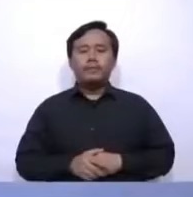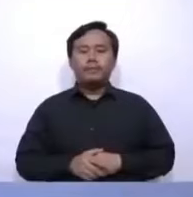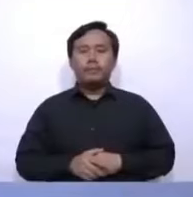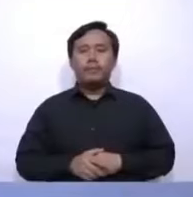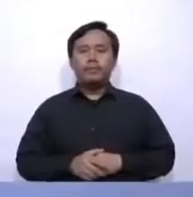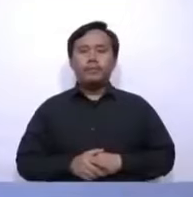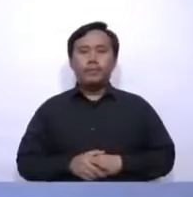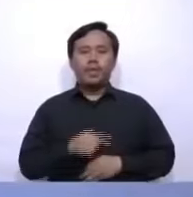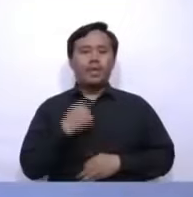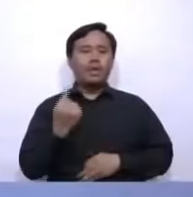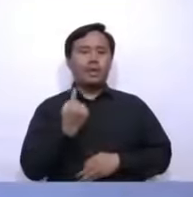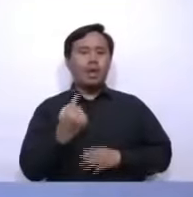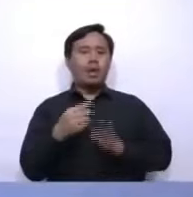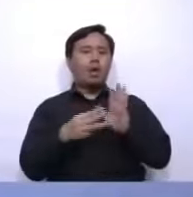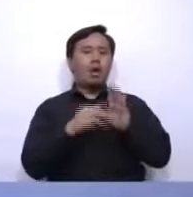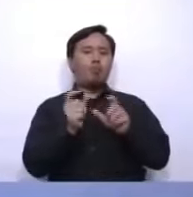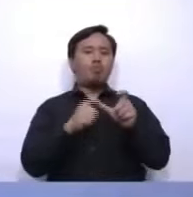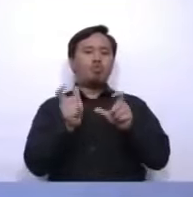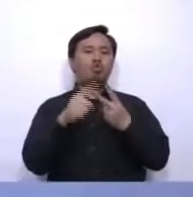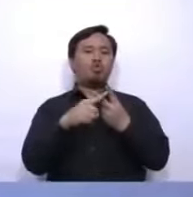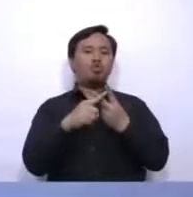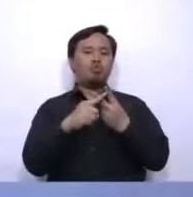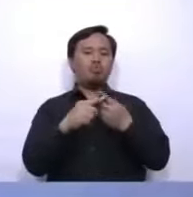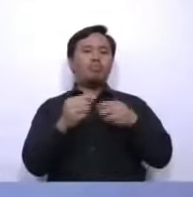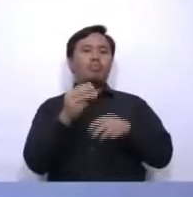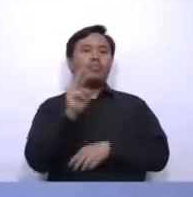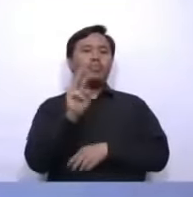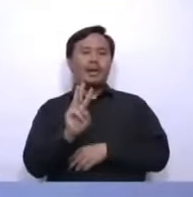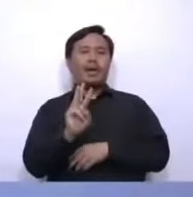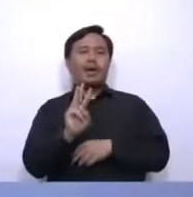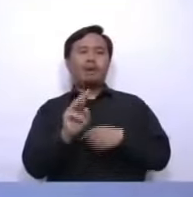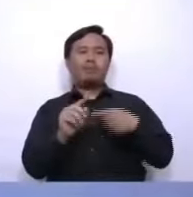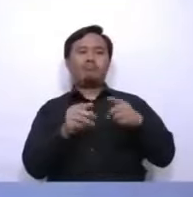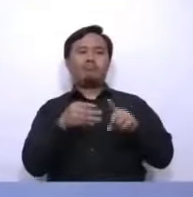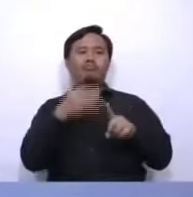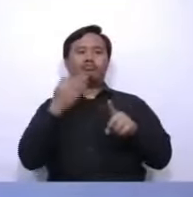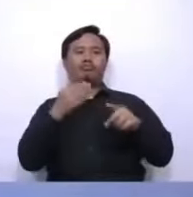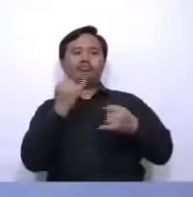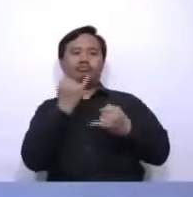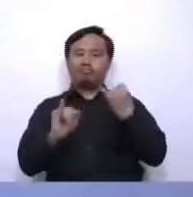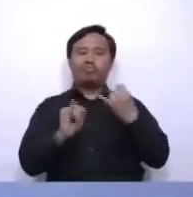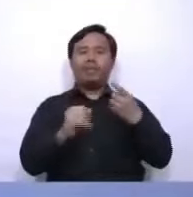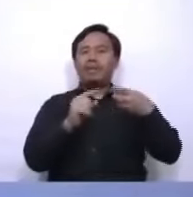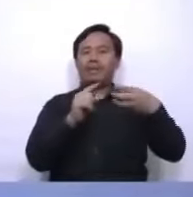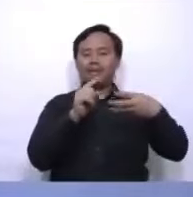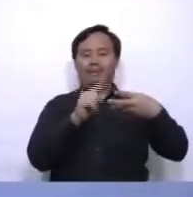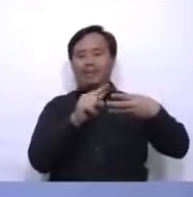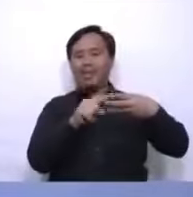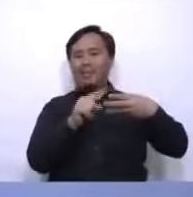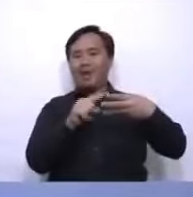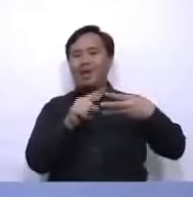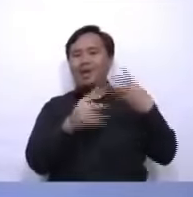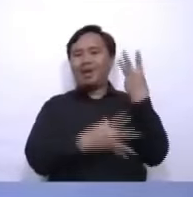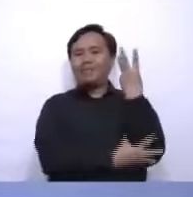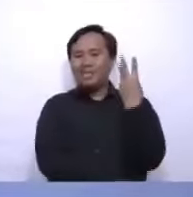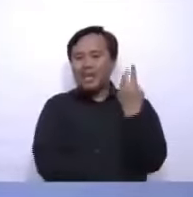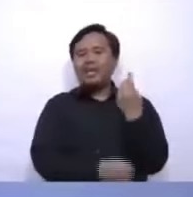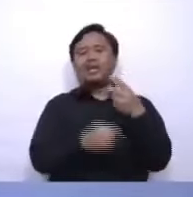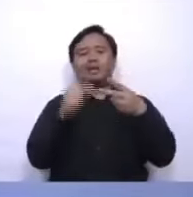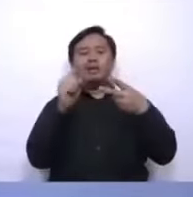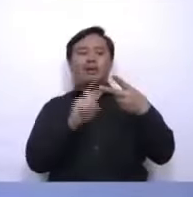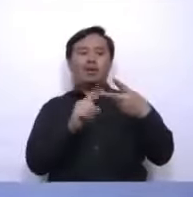Musuh kita adalah 3. Pertama adalah kemiskinan, yang kedua adalah